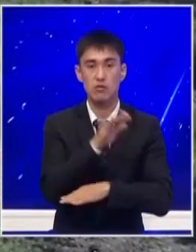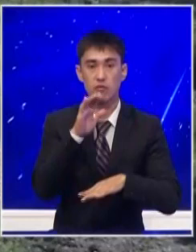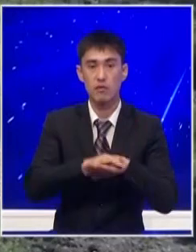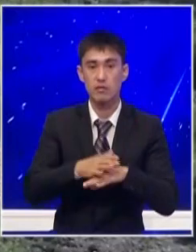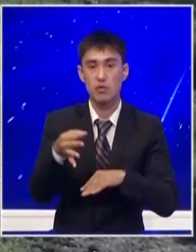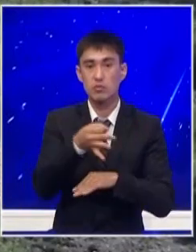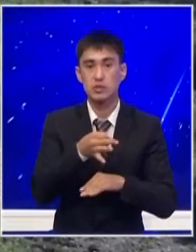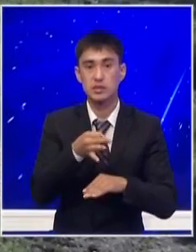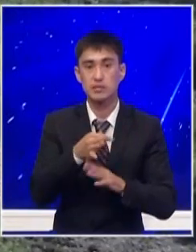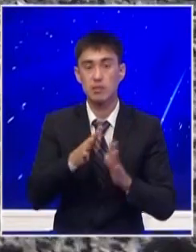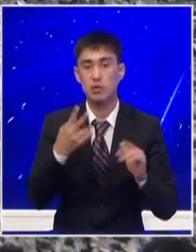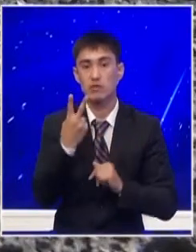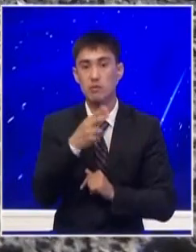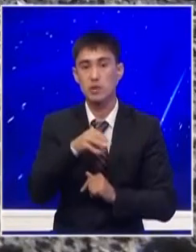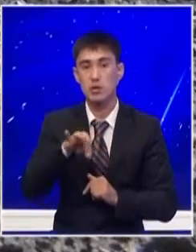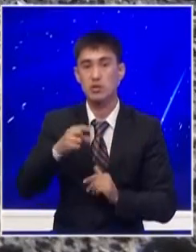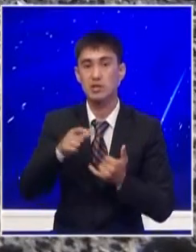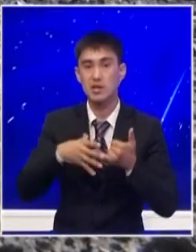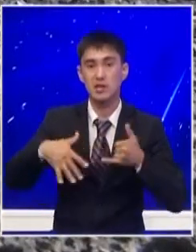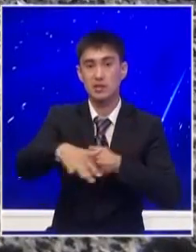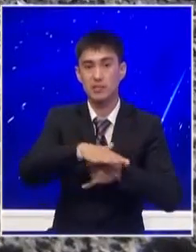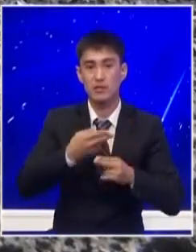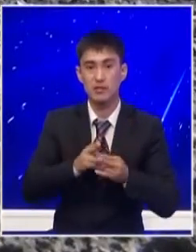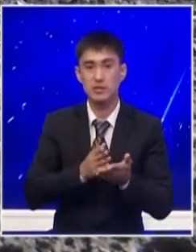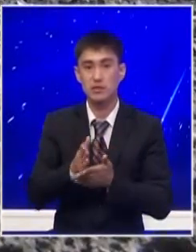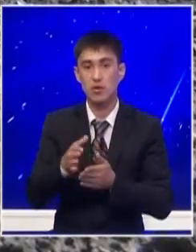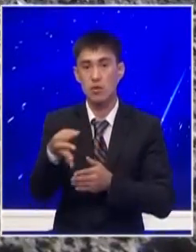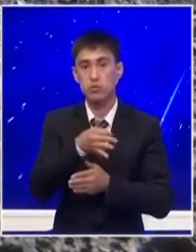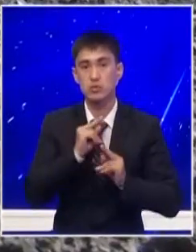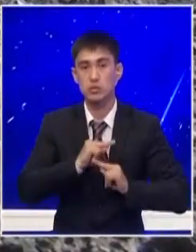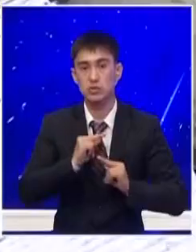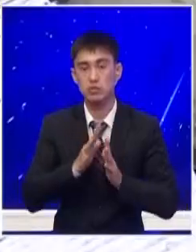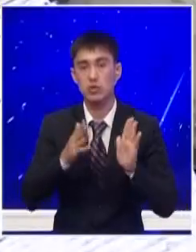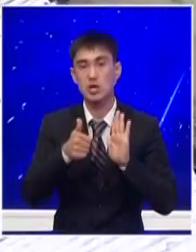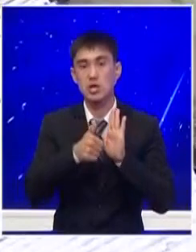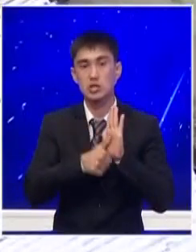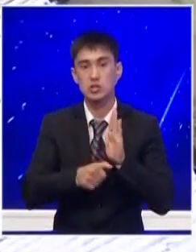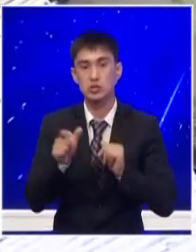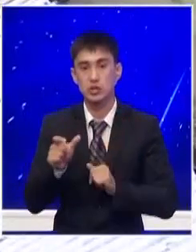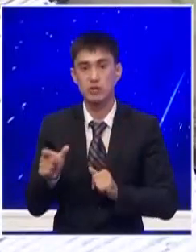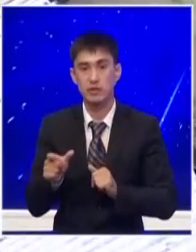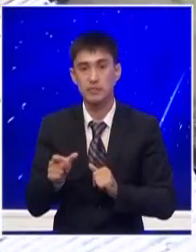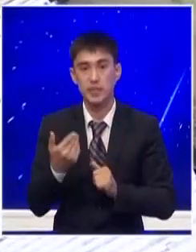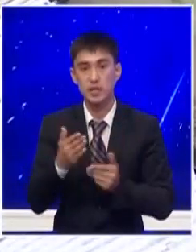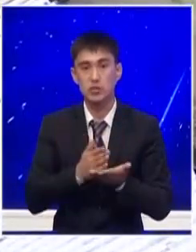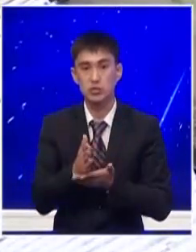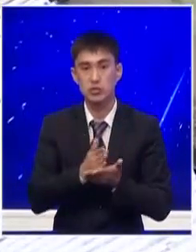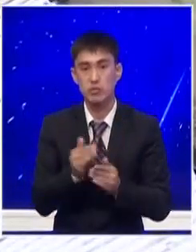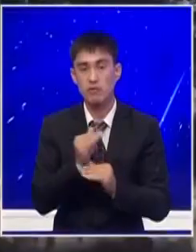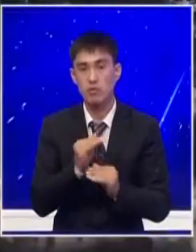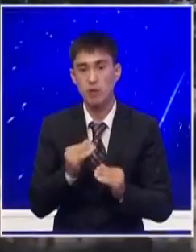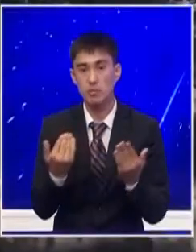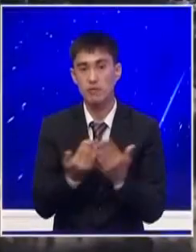в области составляет более 2 миллионов гектаров. В этой сфере по области трудятся более 600 человек. Их служебная